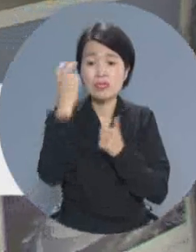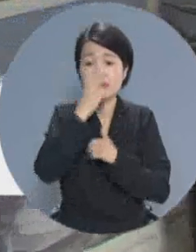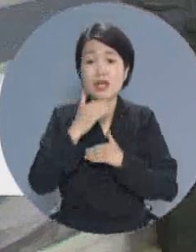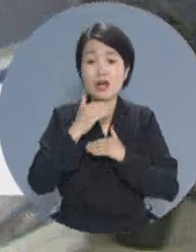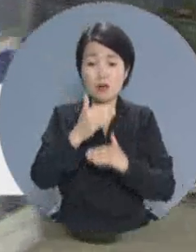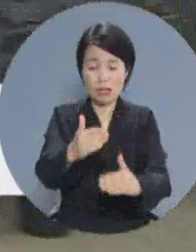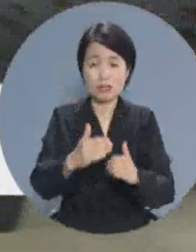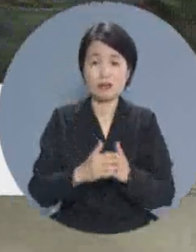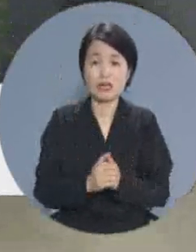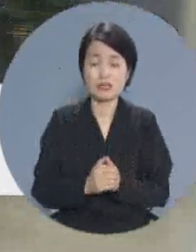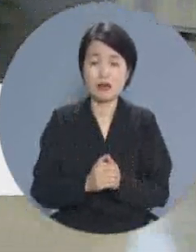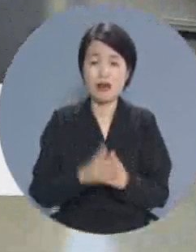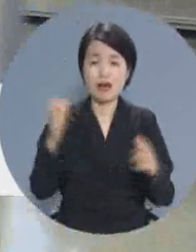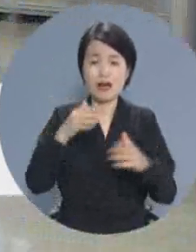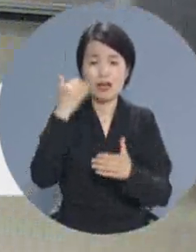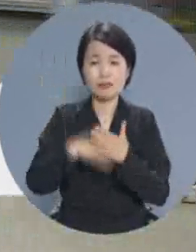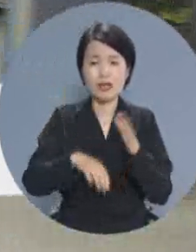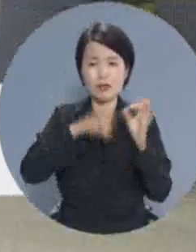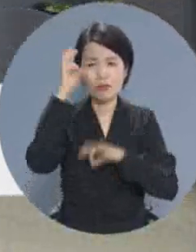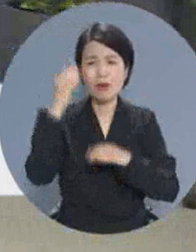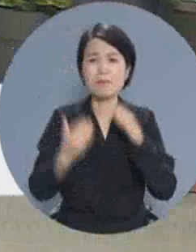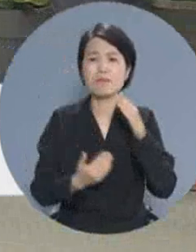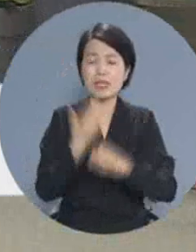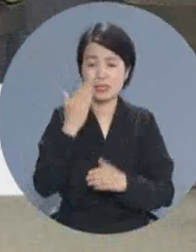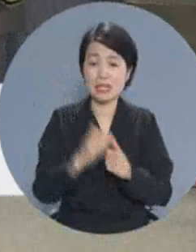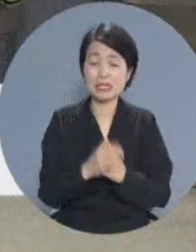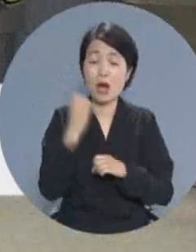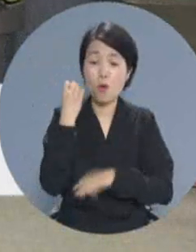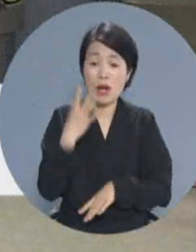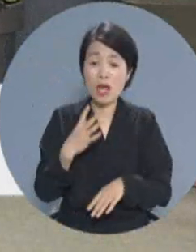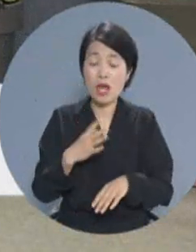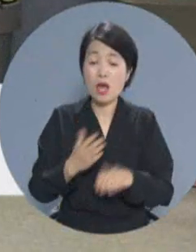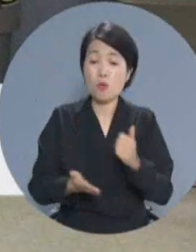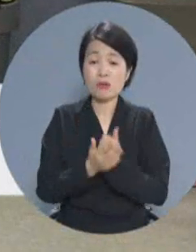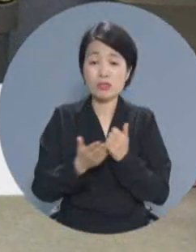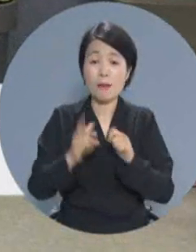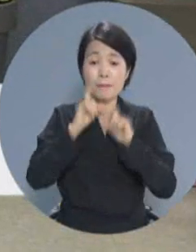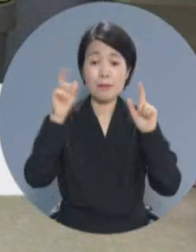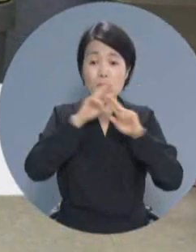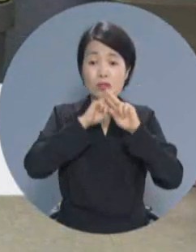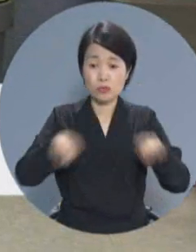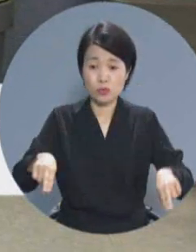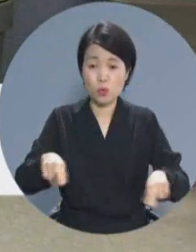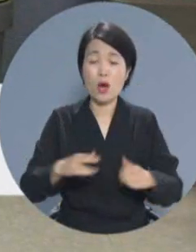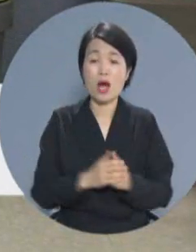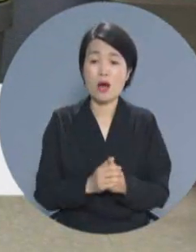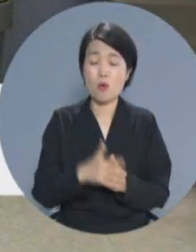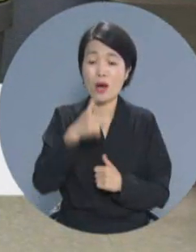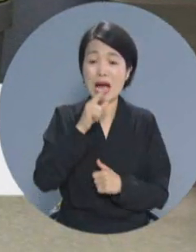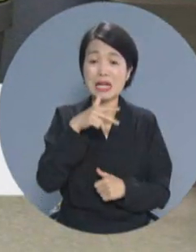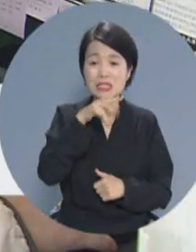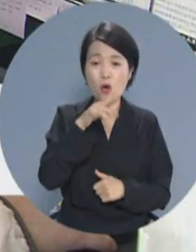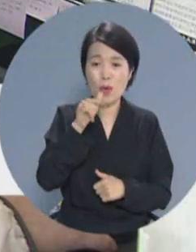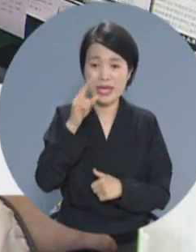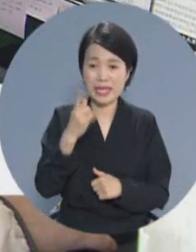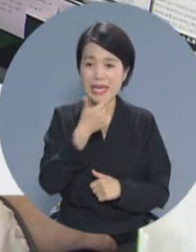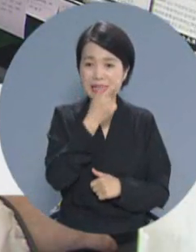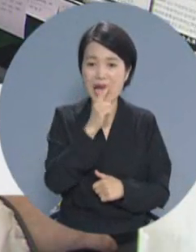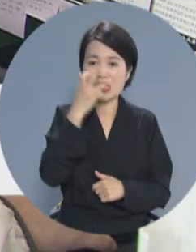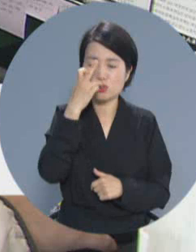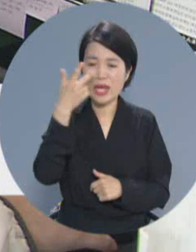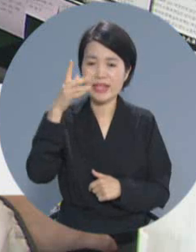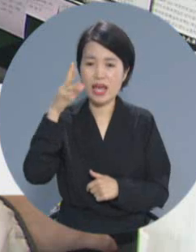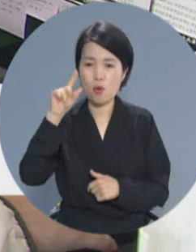과정에서 가감산 적용에 오류가 발생해 기존 공천 발표를 철회하고 가 정회기, 나